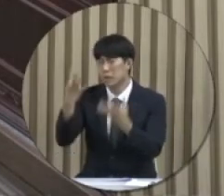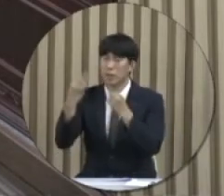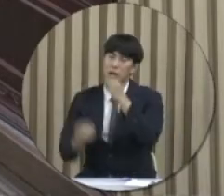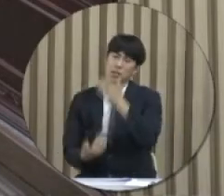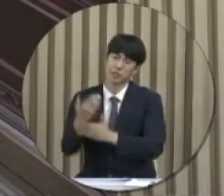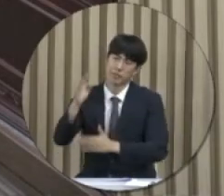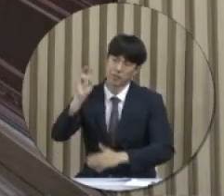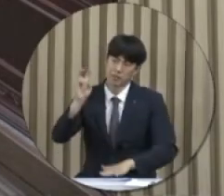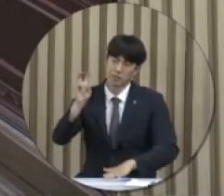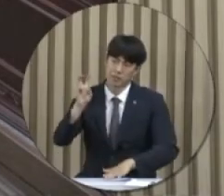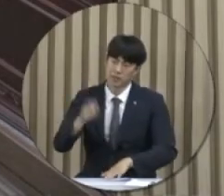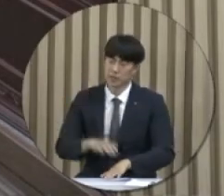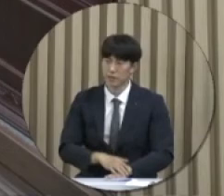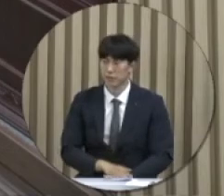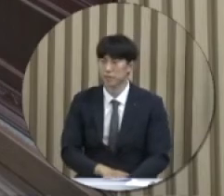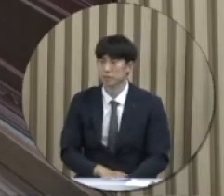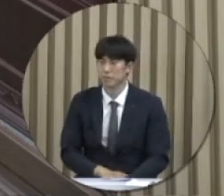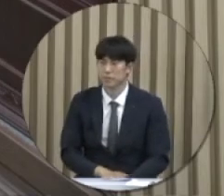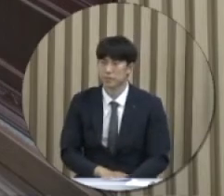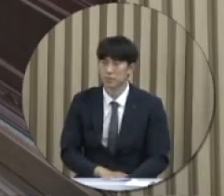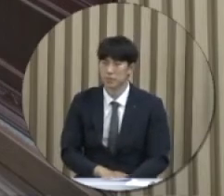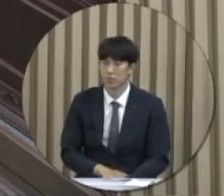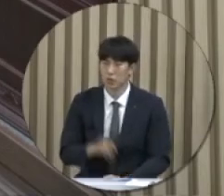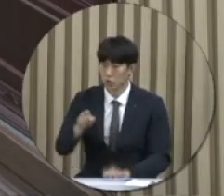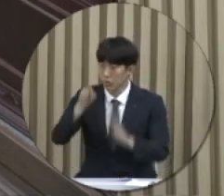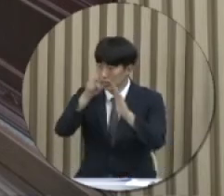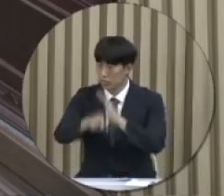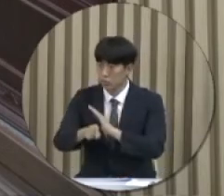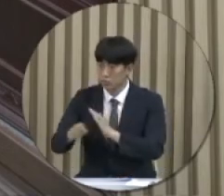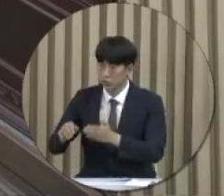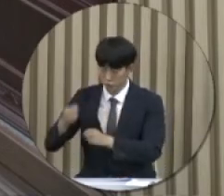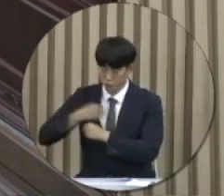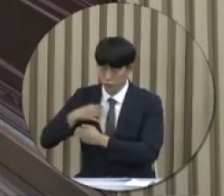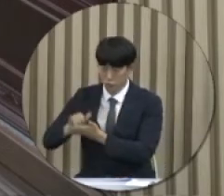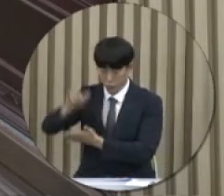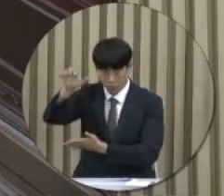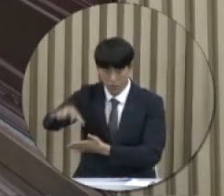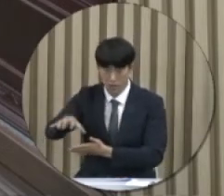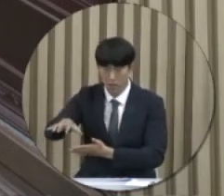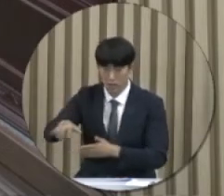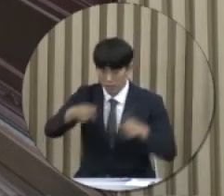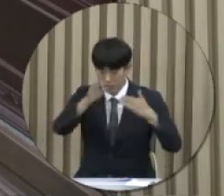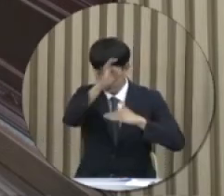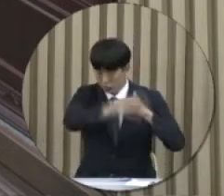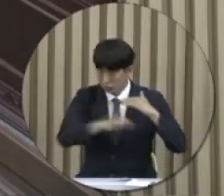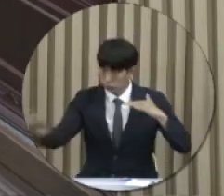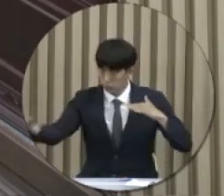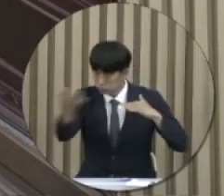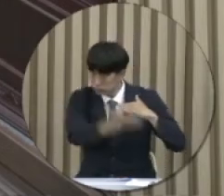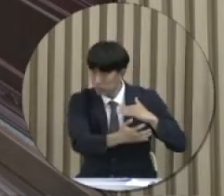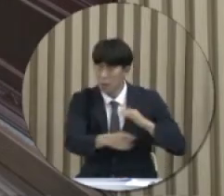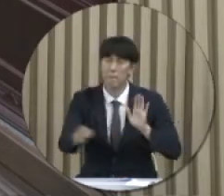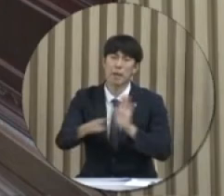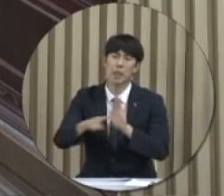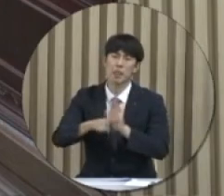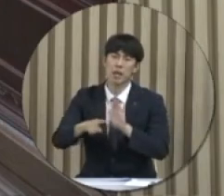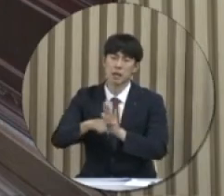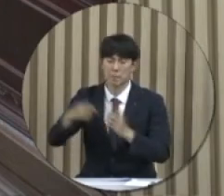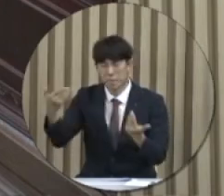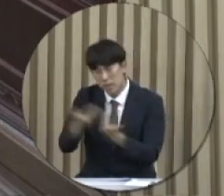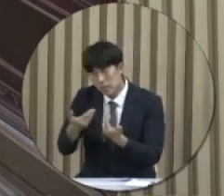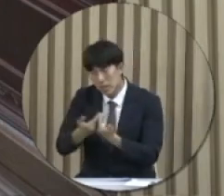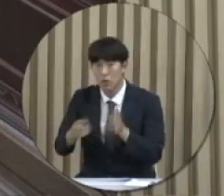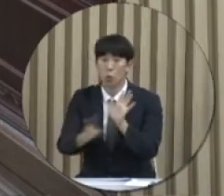부서에 이야기가 있었습니다. 거기 가서 우리 분공항을 화성 서부로 이전은 반대합니다. 이 홍보관을 만들었고